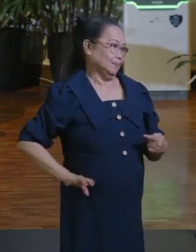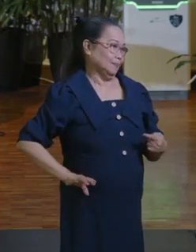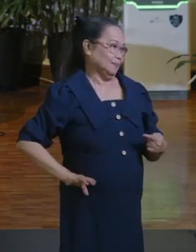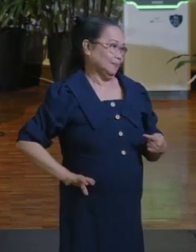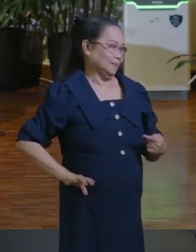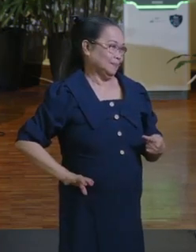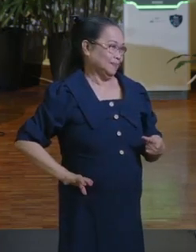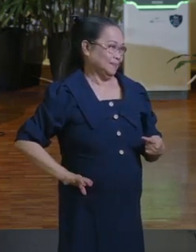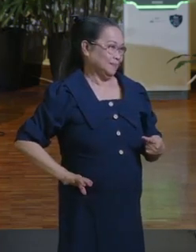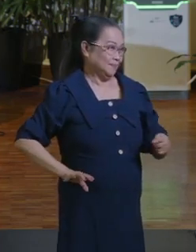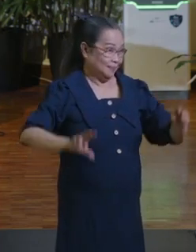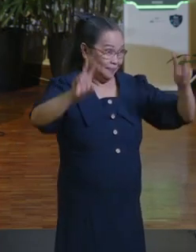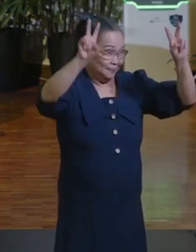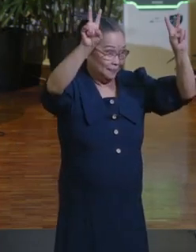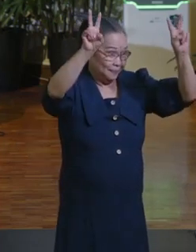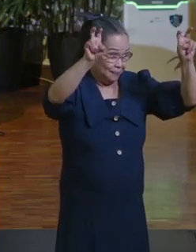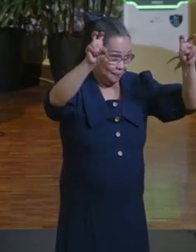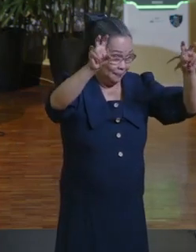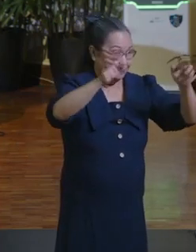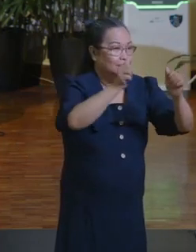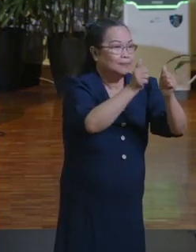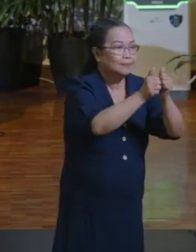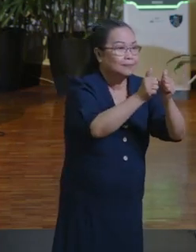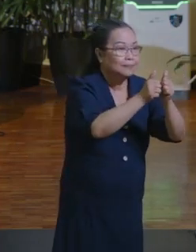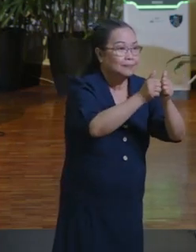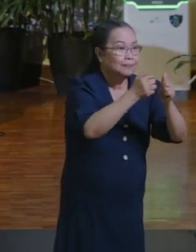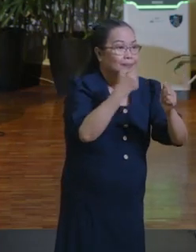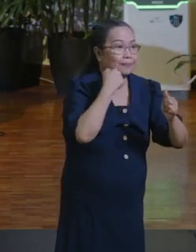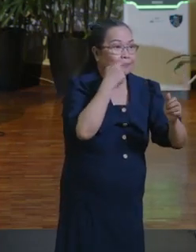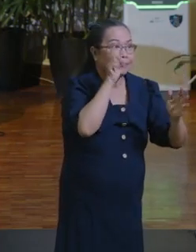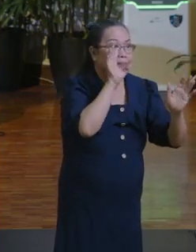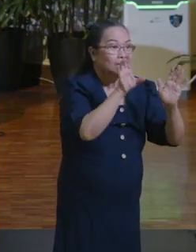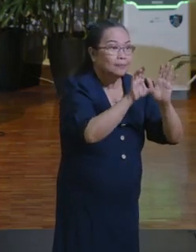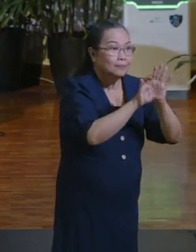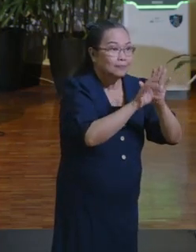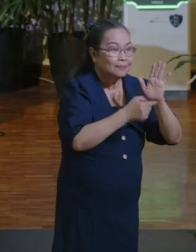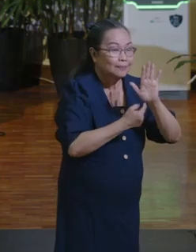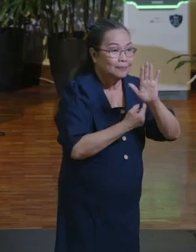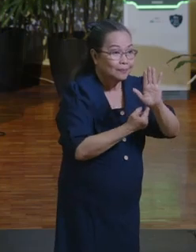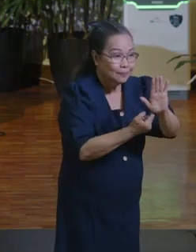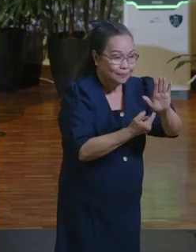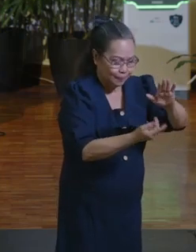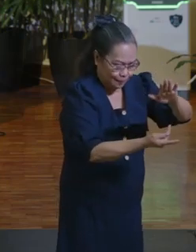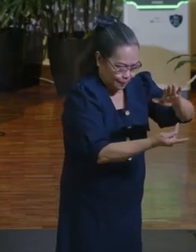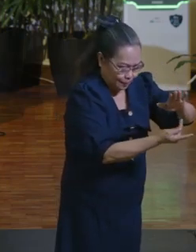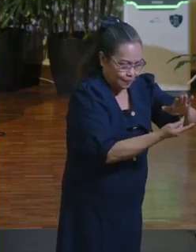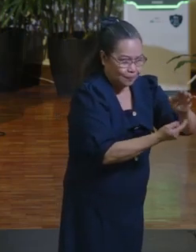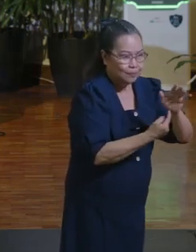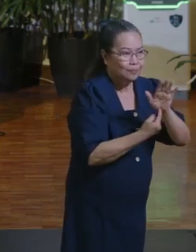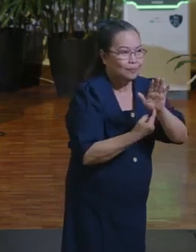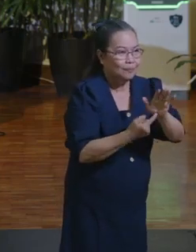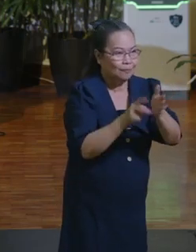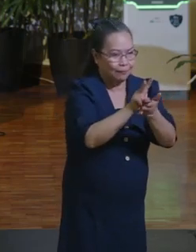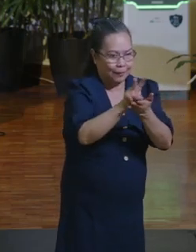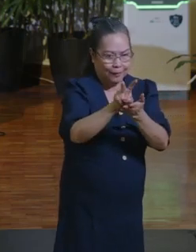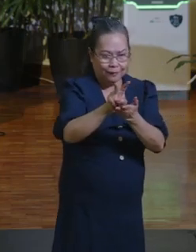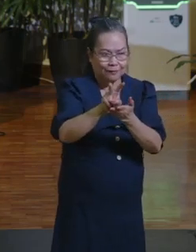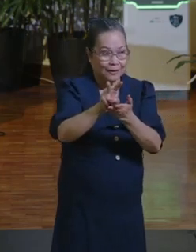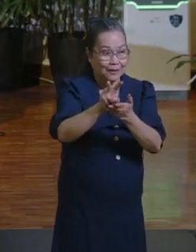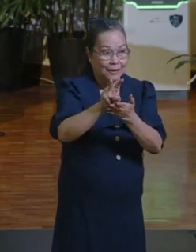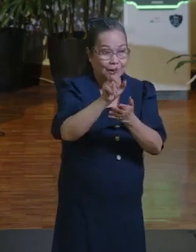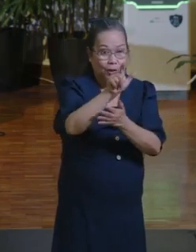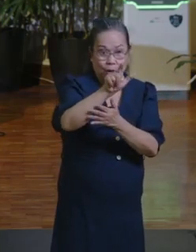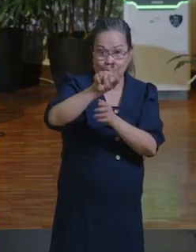talatang ito ay yung larawan na ibinigay ni Pablo sa verses 24